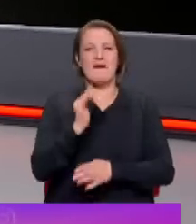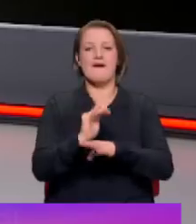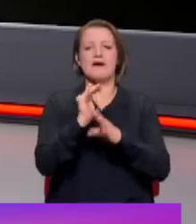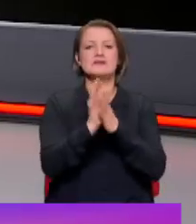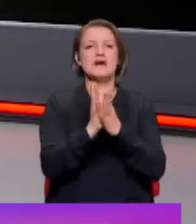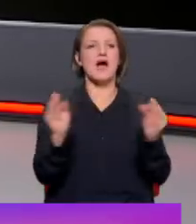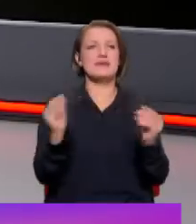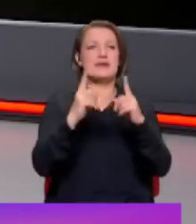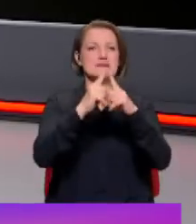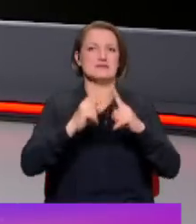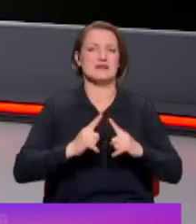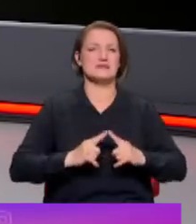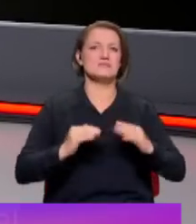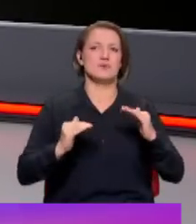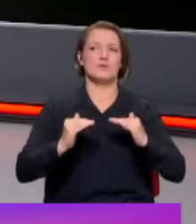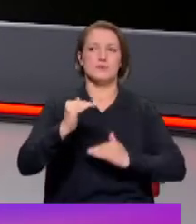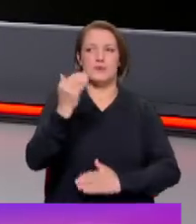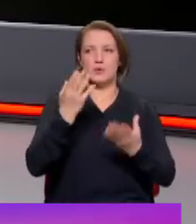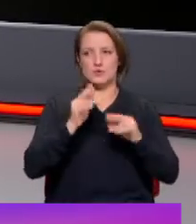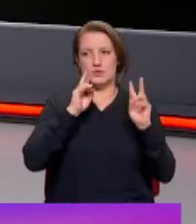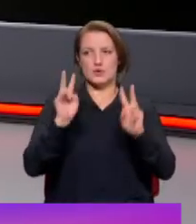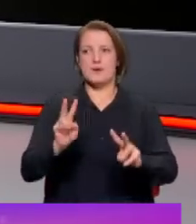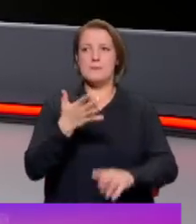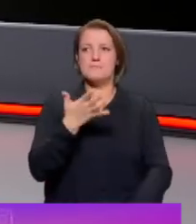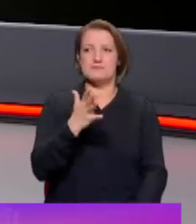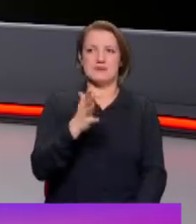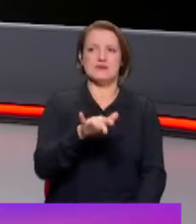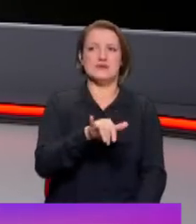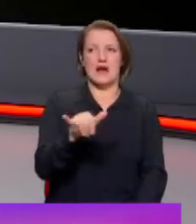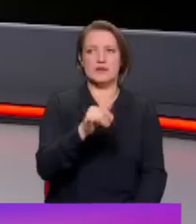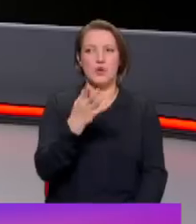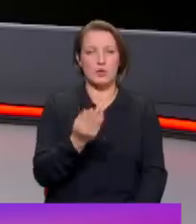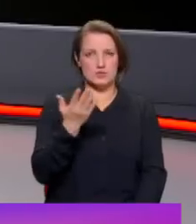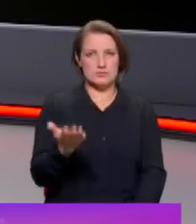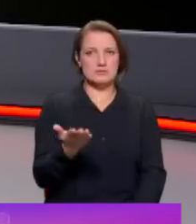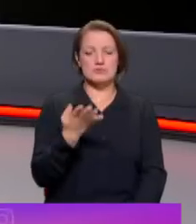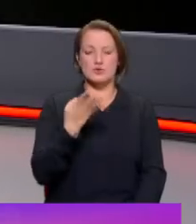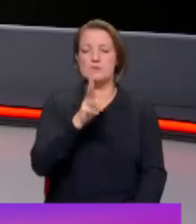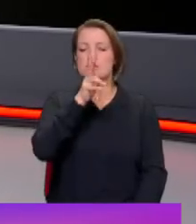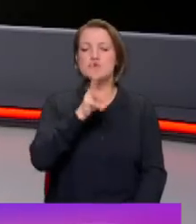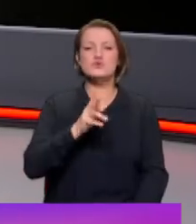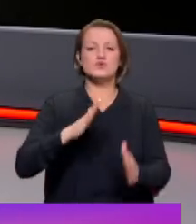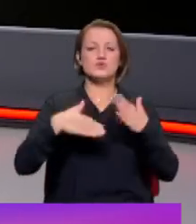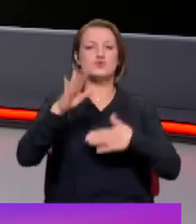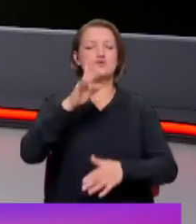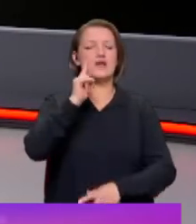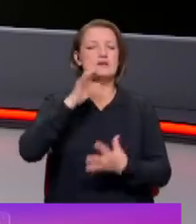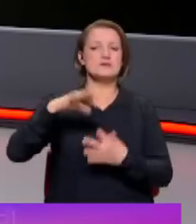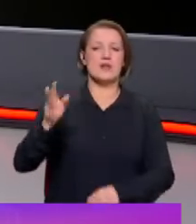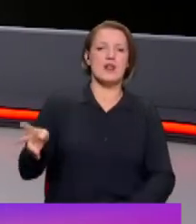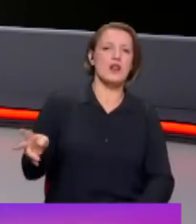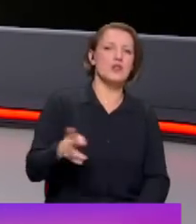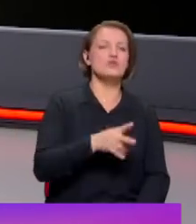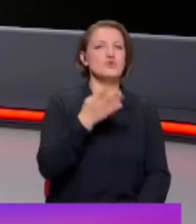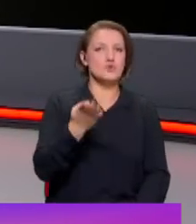kaybedenlerin sayısının arttığını görüyoruz 5.000'e yaklaştığı söyleniyor 400'ün üzerinde insanın öldüğüne dair